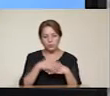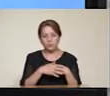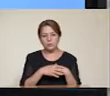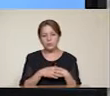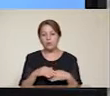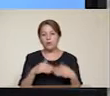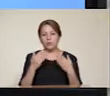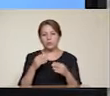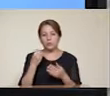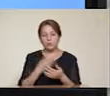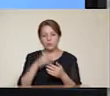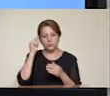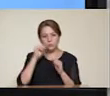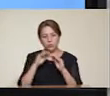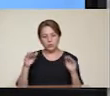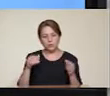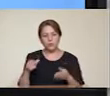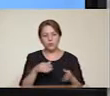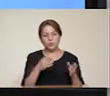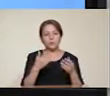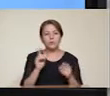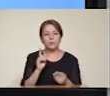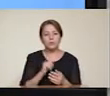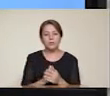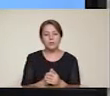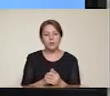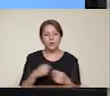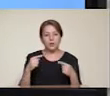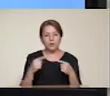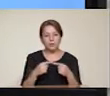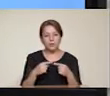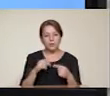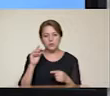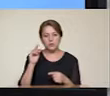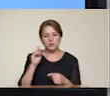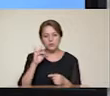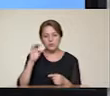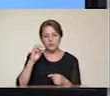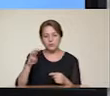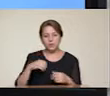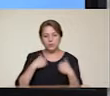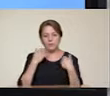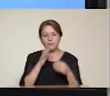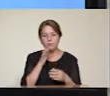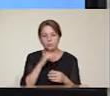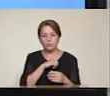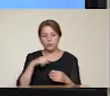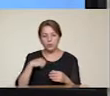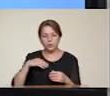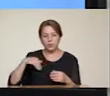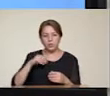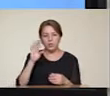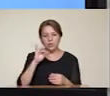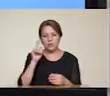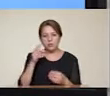Xo'sh, aziz o'quvchilar, yo'l deb nimaga aytiladi? Albatta, demak, jism harakatlanayotgan vaqtda o'zidan keyin iz